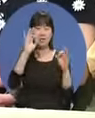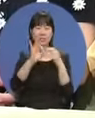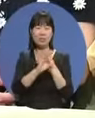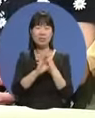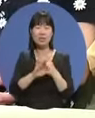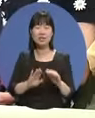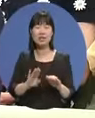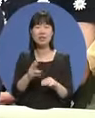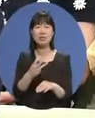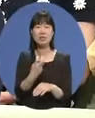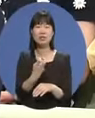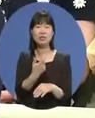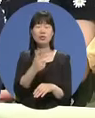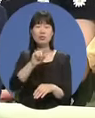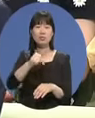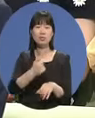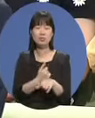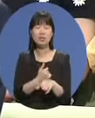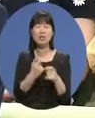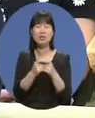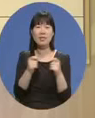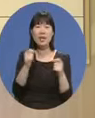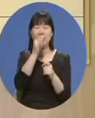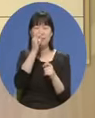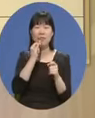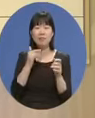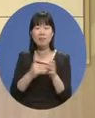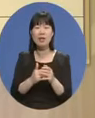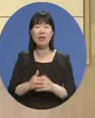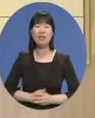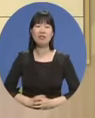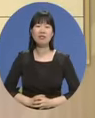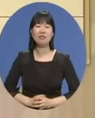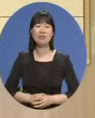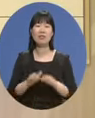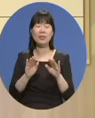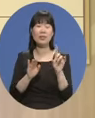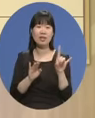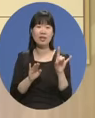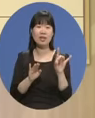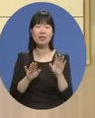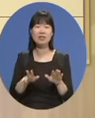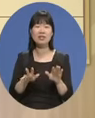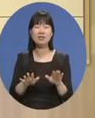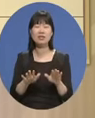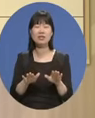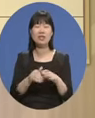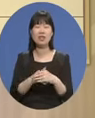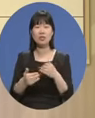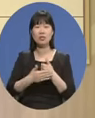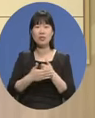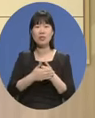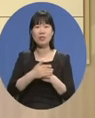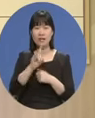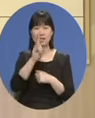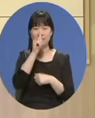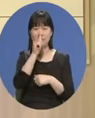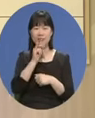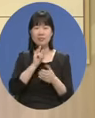이제 336분 꽤나 많이 한 건데요. 네. 그리고 이제 또 한 가지 여기서 이제 도움 받을 수 있는